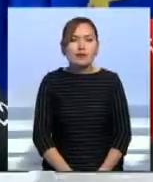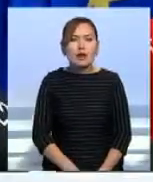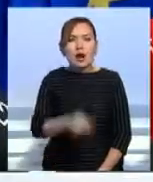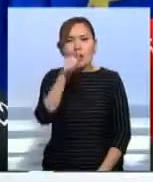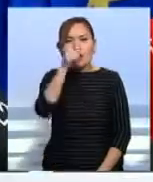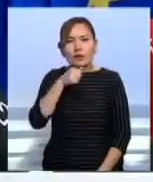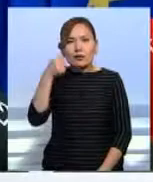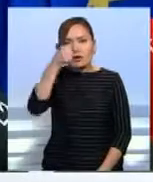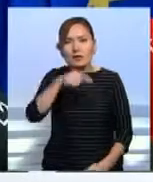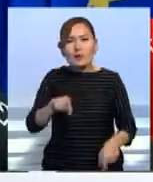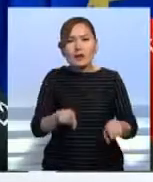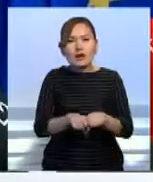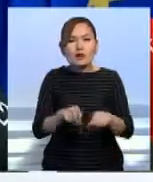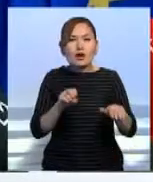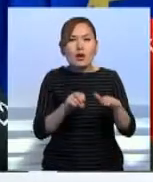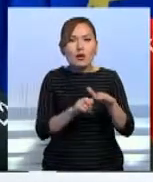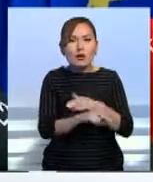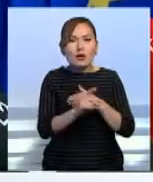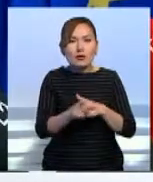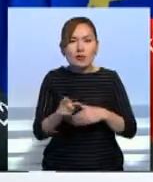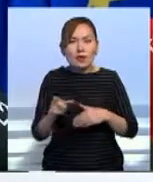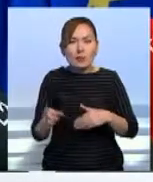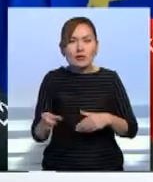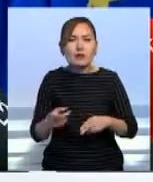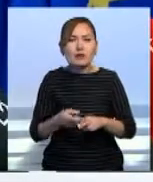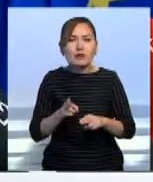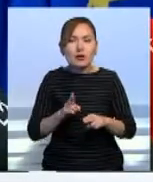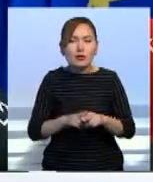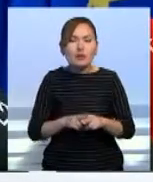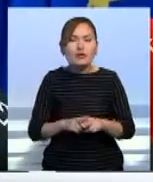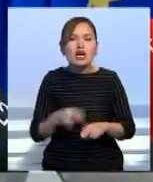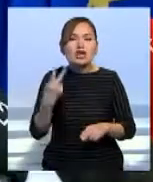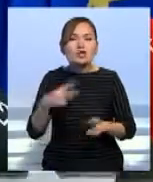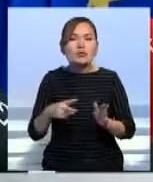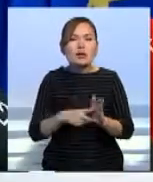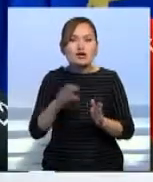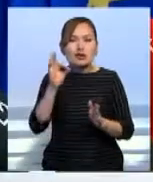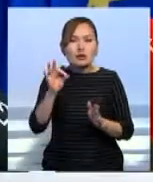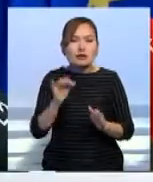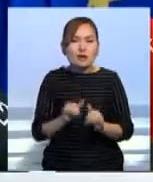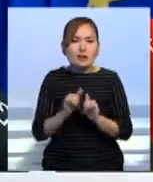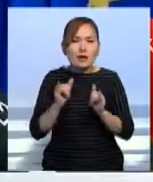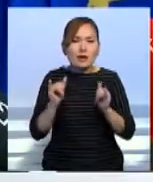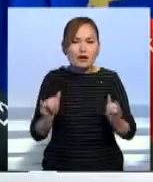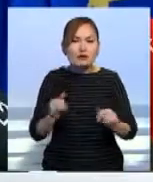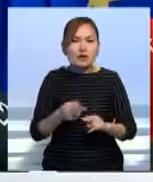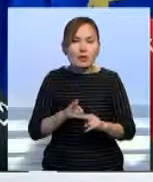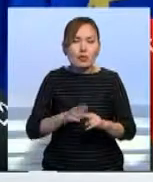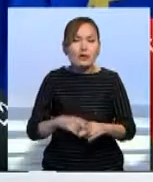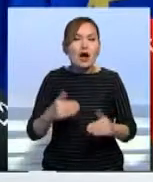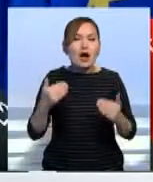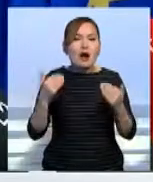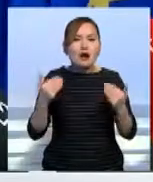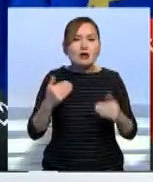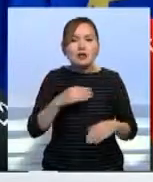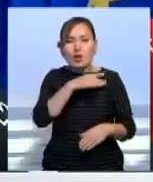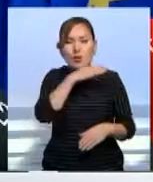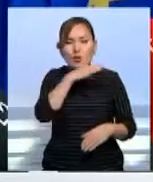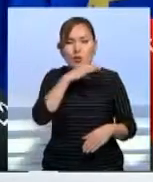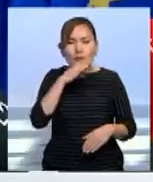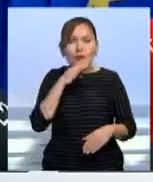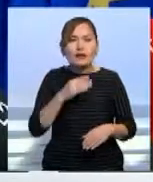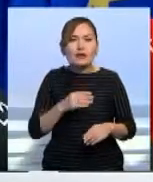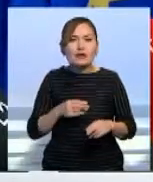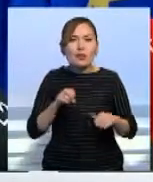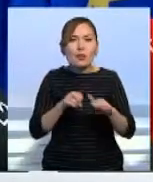Былтырғыға қарағанда босқындардың тума туысқандарымен қосылуы 27% артқан. Алайда көпшілігі керісінше процесті кешіктіріп жатыр деп